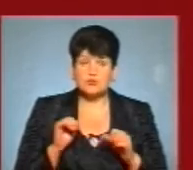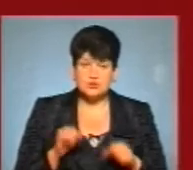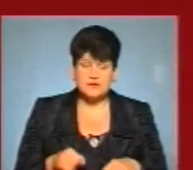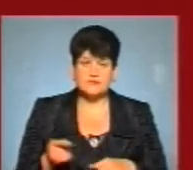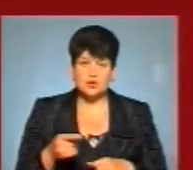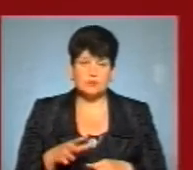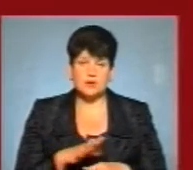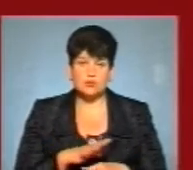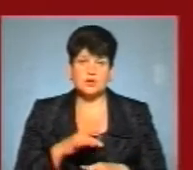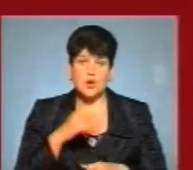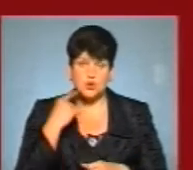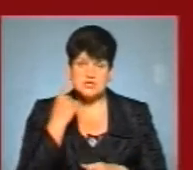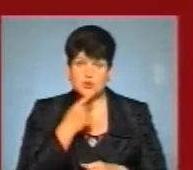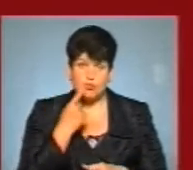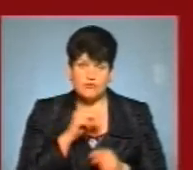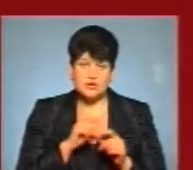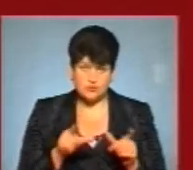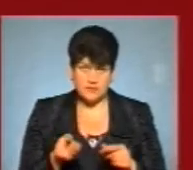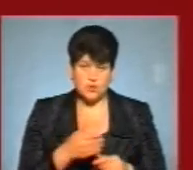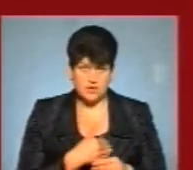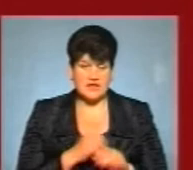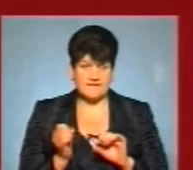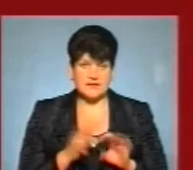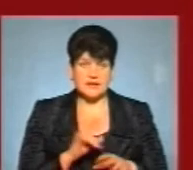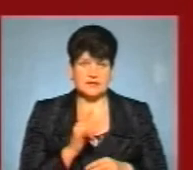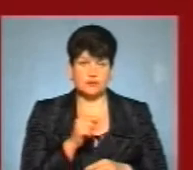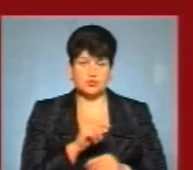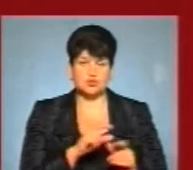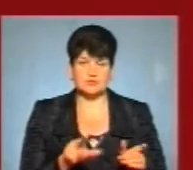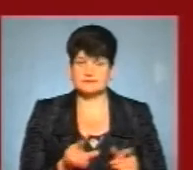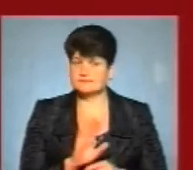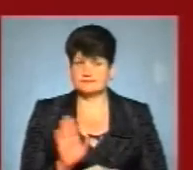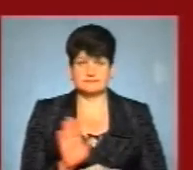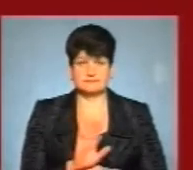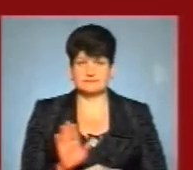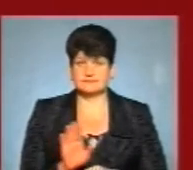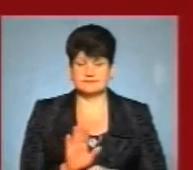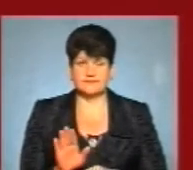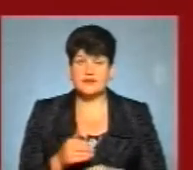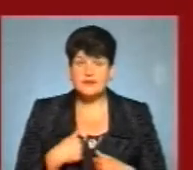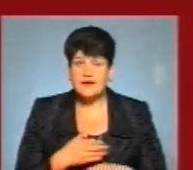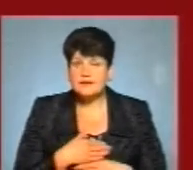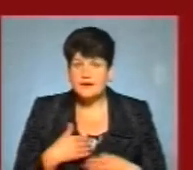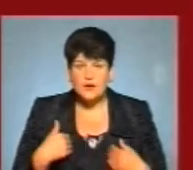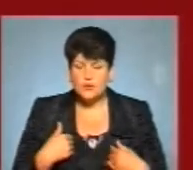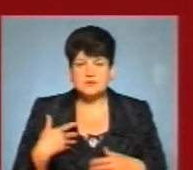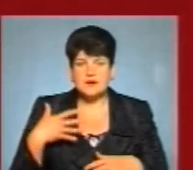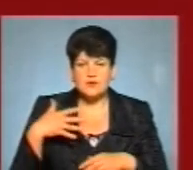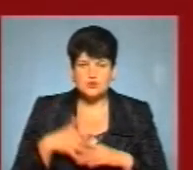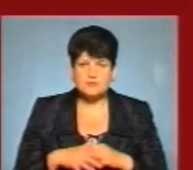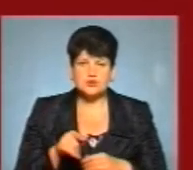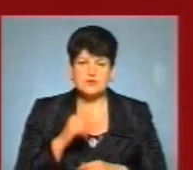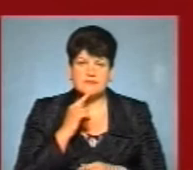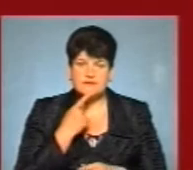була російськомовна школа, то чи хотіли б ви віддати дитину в цю школу? В жодному випадку. Я не хочу. Я розумію, що їм